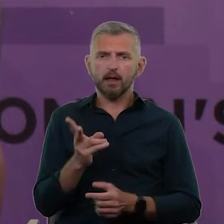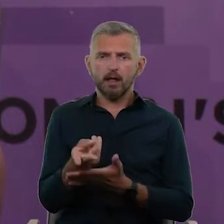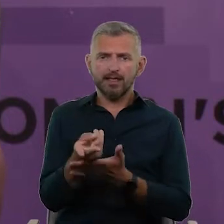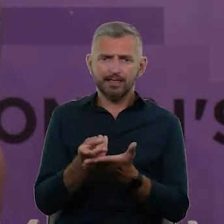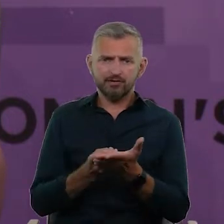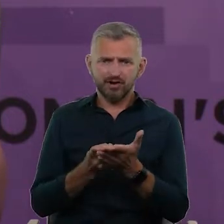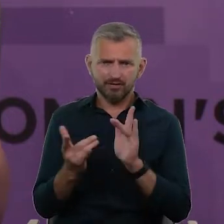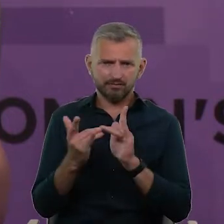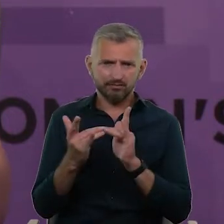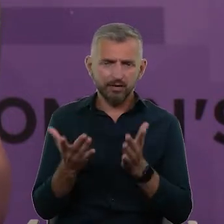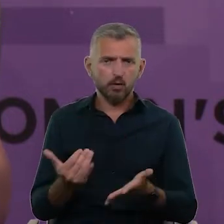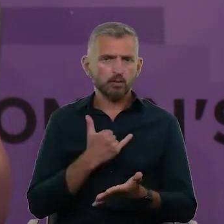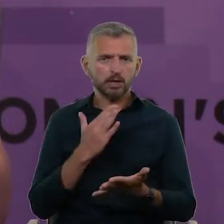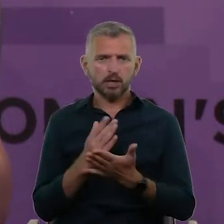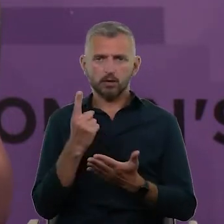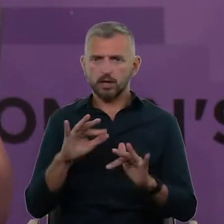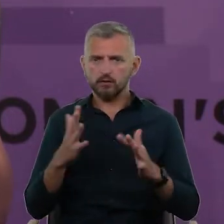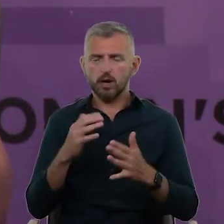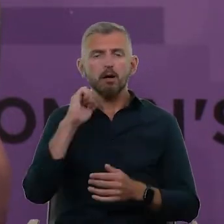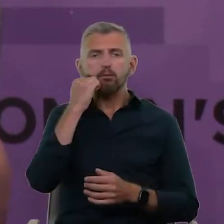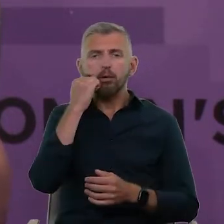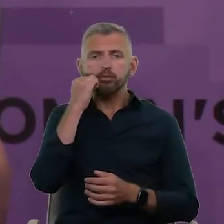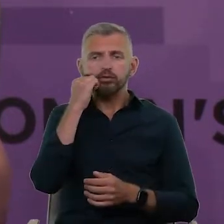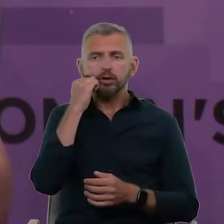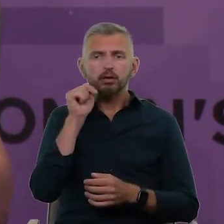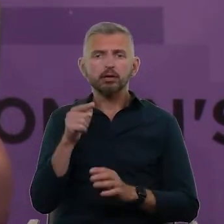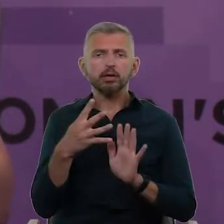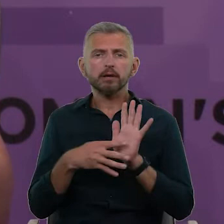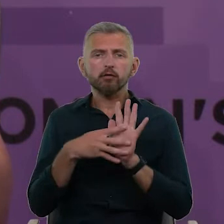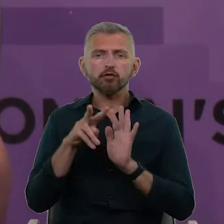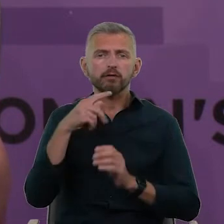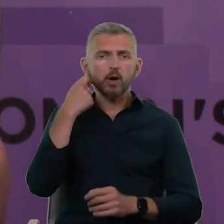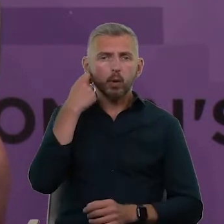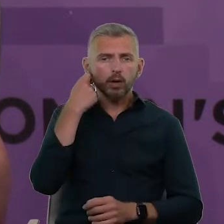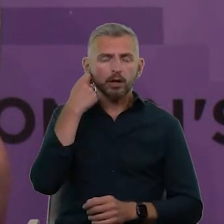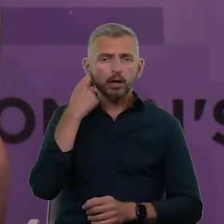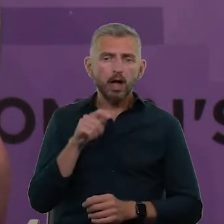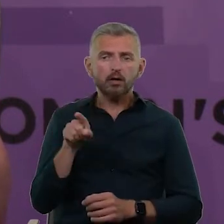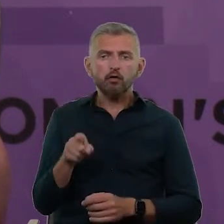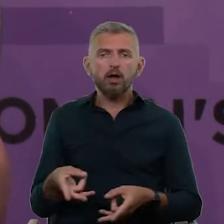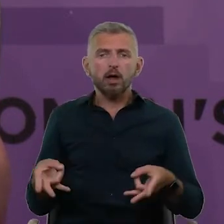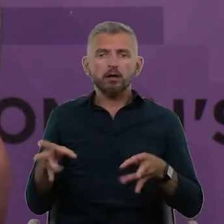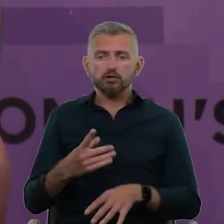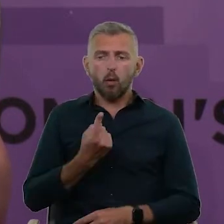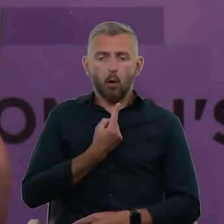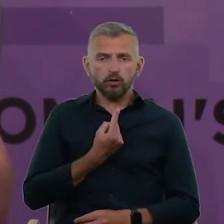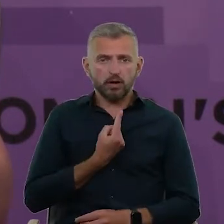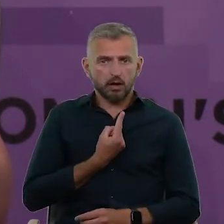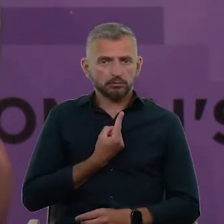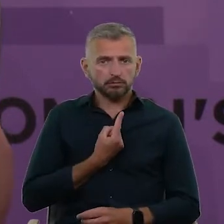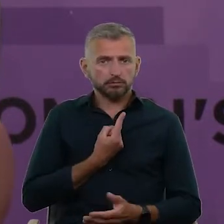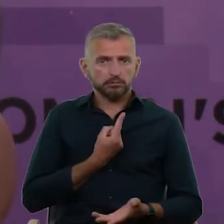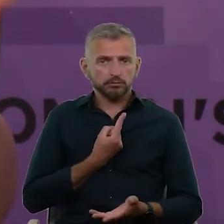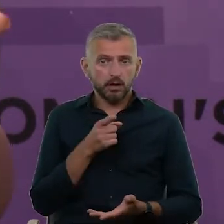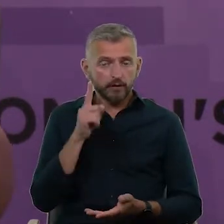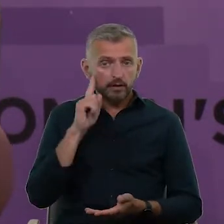лежать. У мене є одна історія, це бабуся, якій 92 роки, вона залишилась одна. І